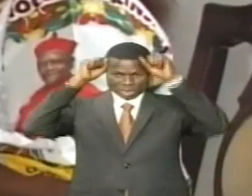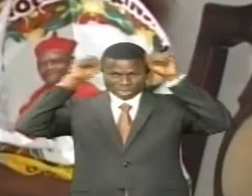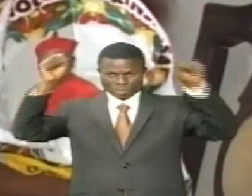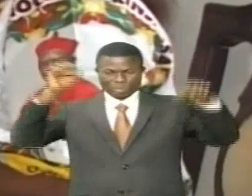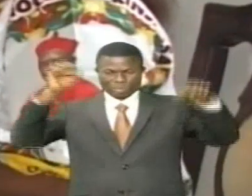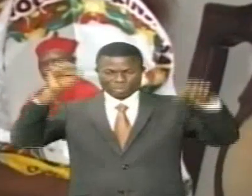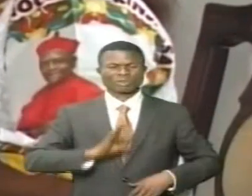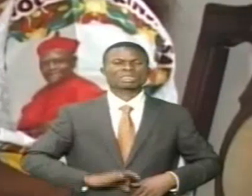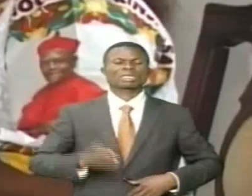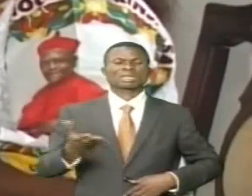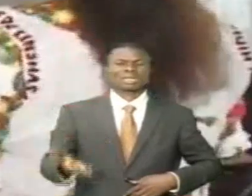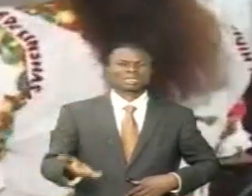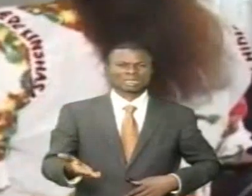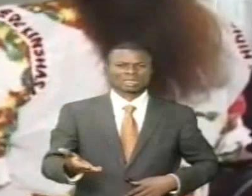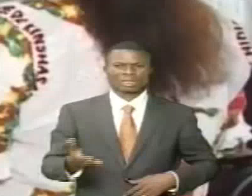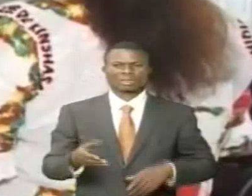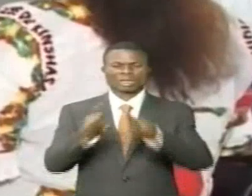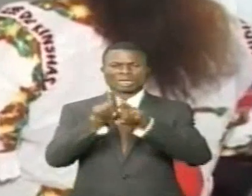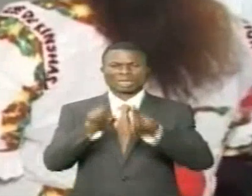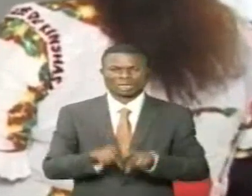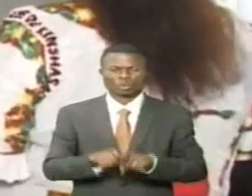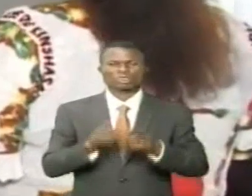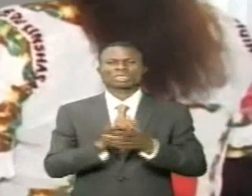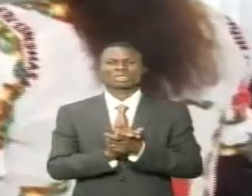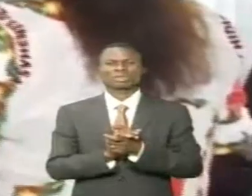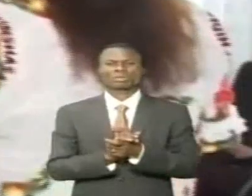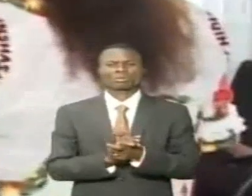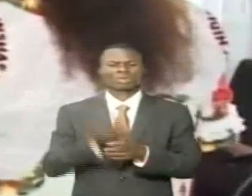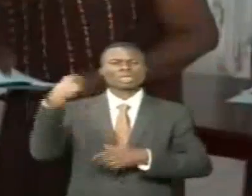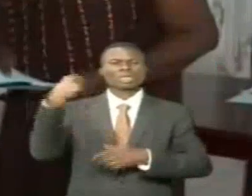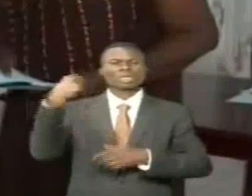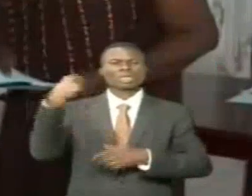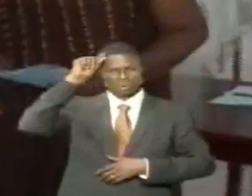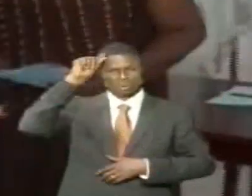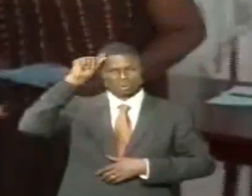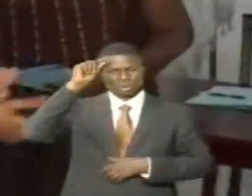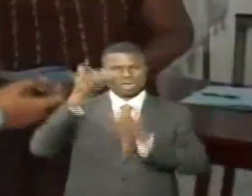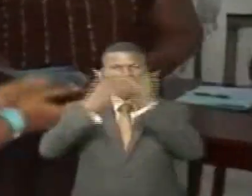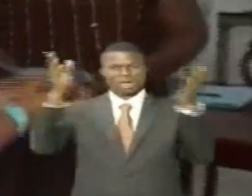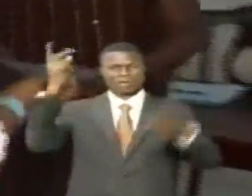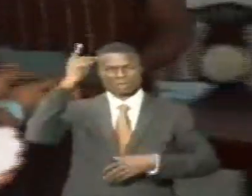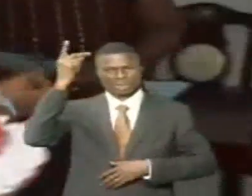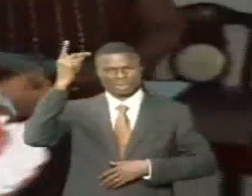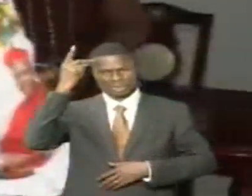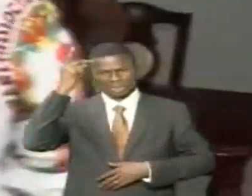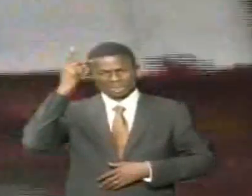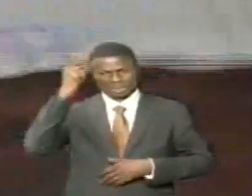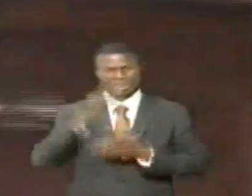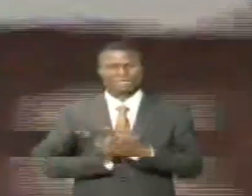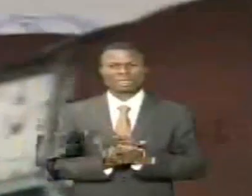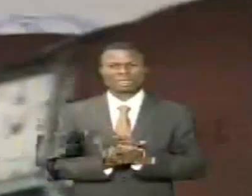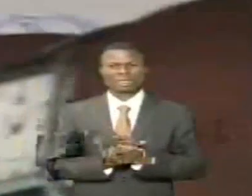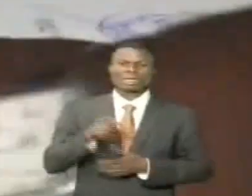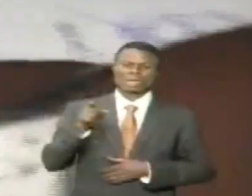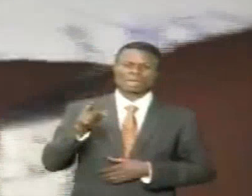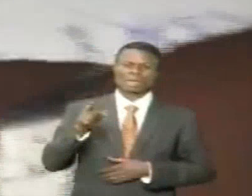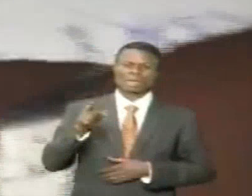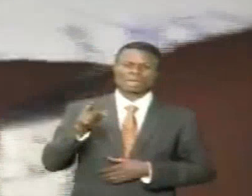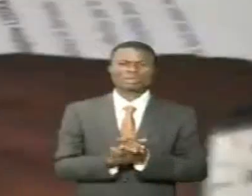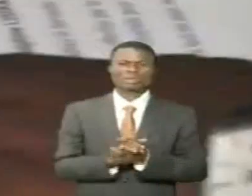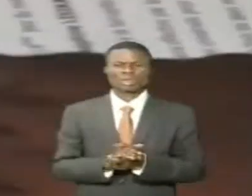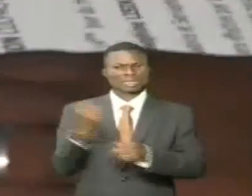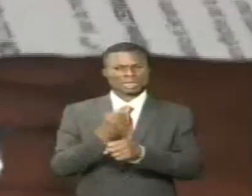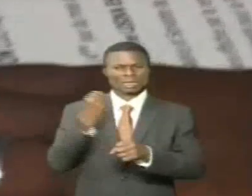Excellence Félix-Antoine Tshisekedi Tshilombo, et le gouverneur de la ville-province Kinshasa, Gentilingo Bilambaka, à